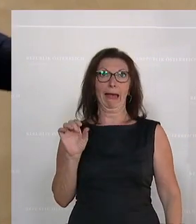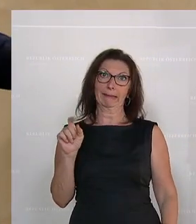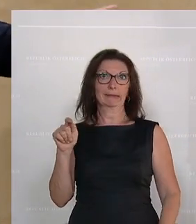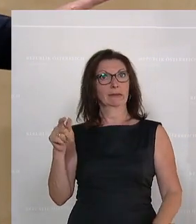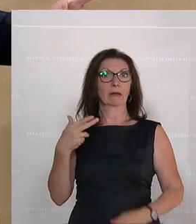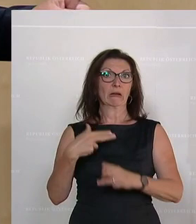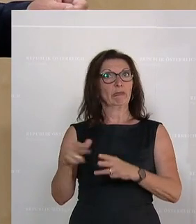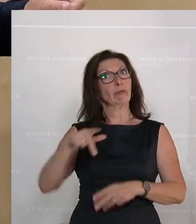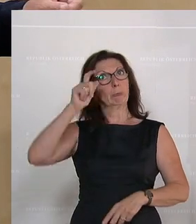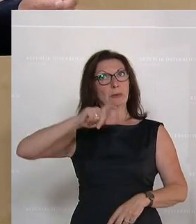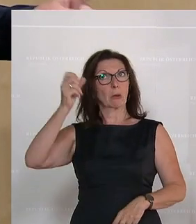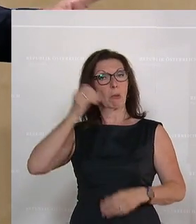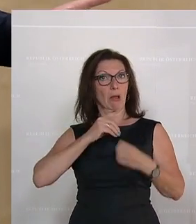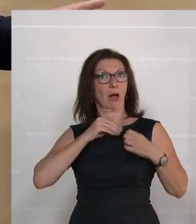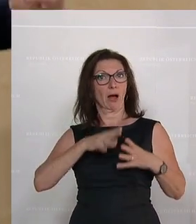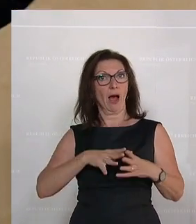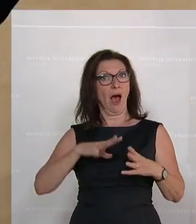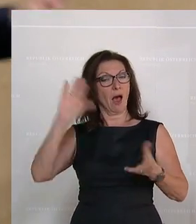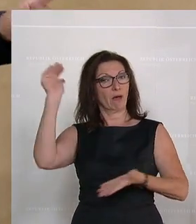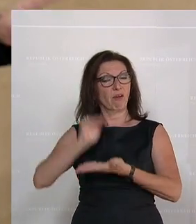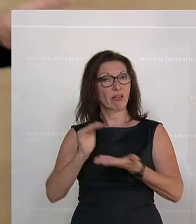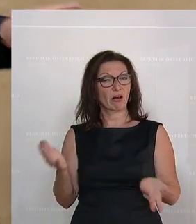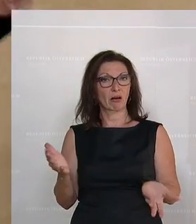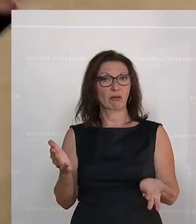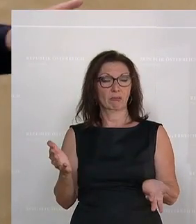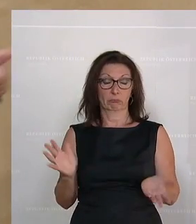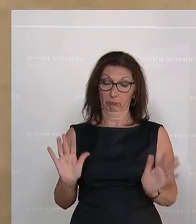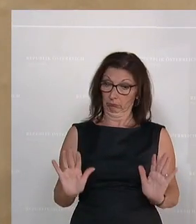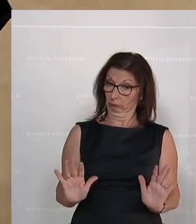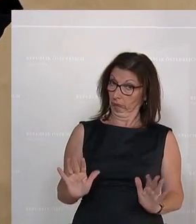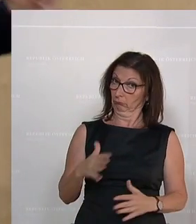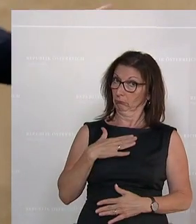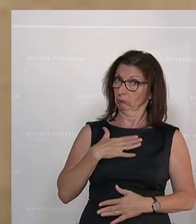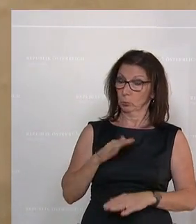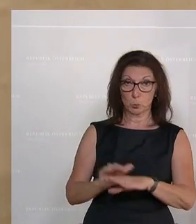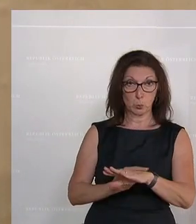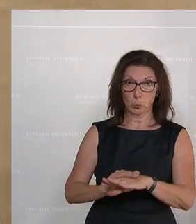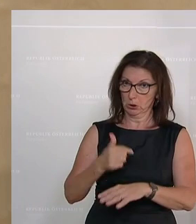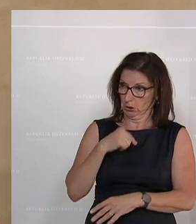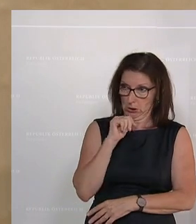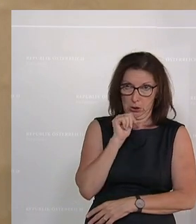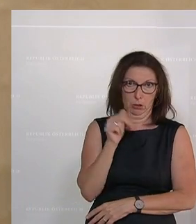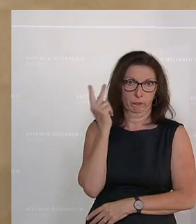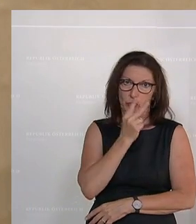nicht notwendig haben herr bundesminister da verstehe ich sie wirklich überhaupt verstehe ich überhaupt